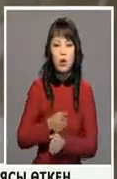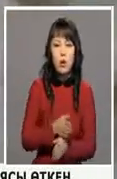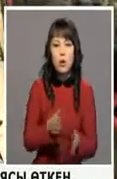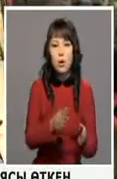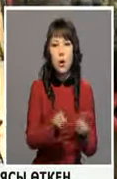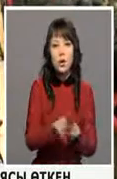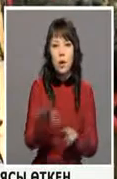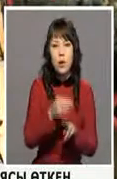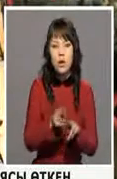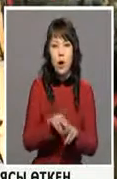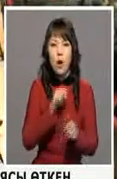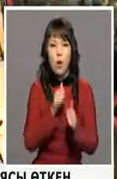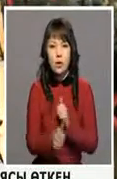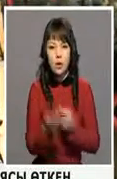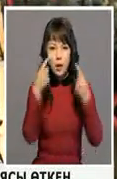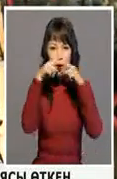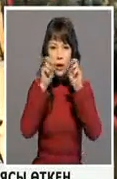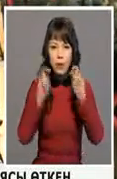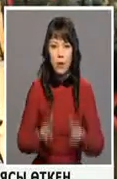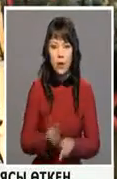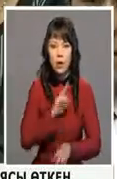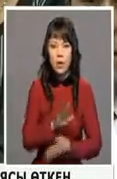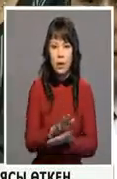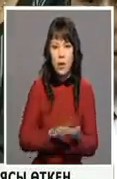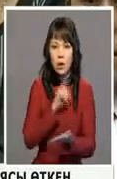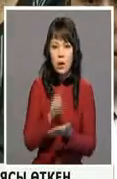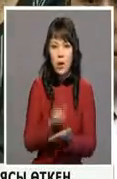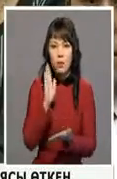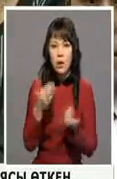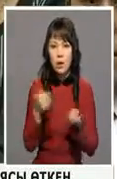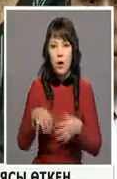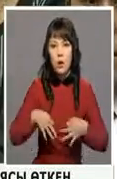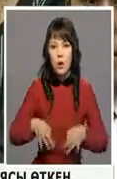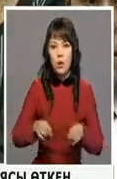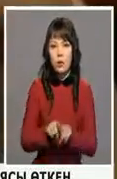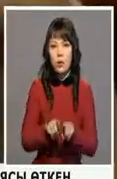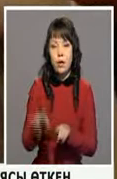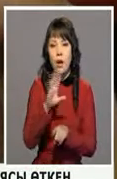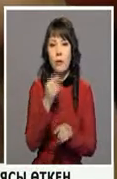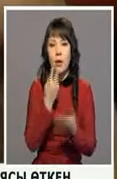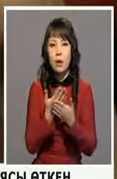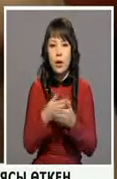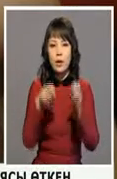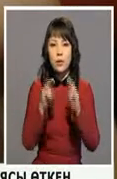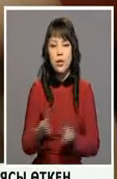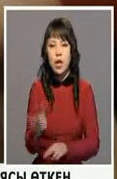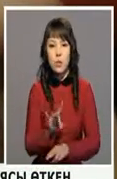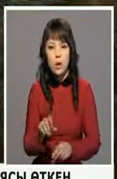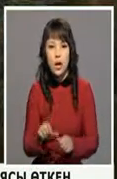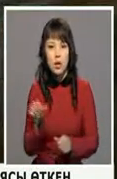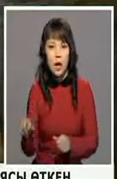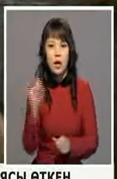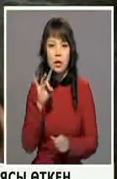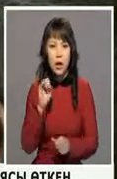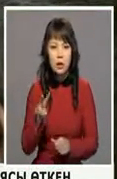озық технологияға сай жабдықтау жұмыстарын жалғастырмақ. Сондай-ақ көліктік логистикалық терминалдар желісін республикадан тыс Қытай,